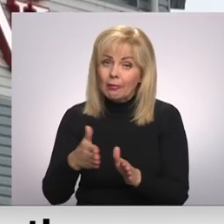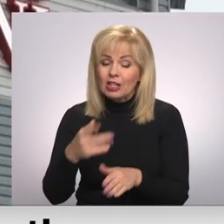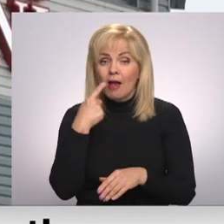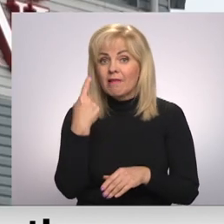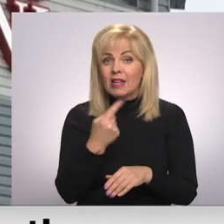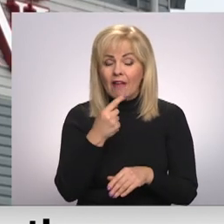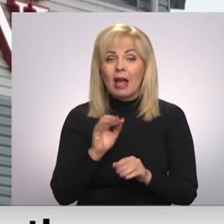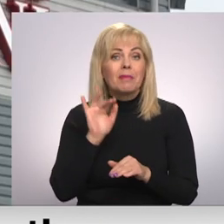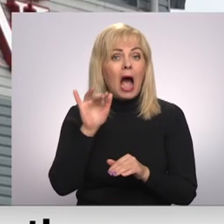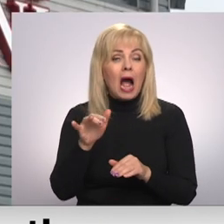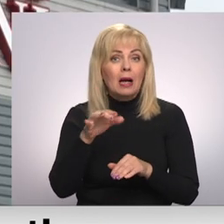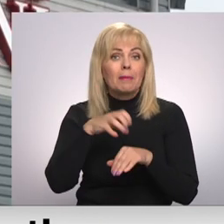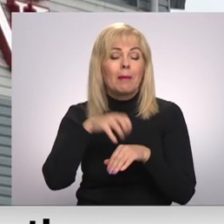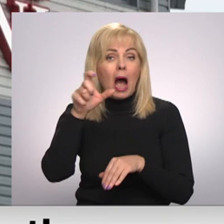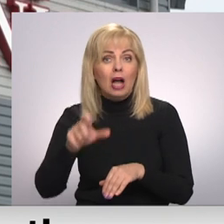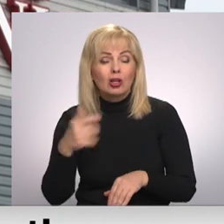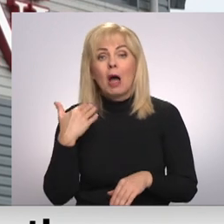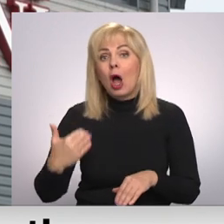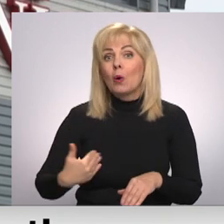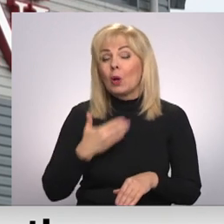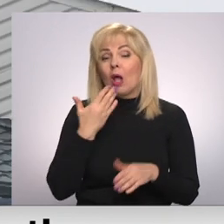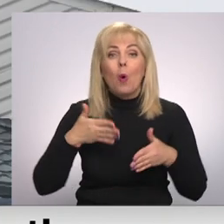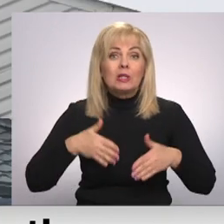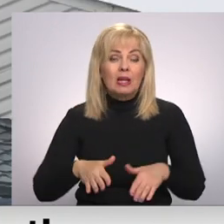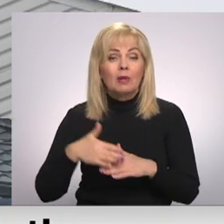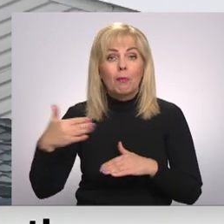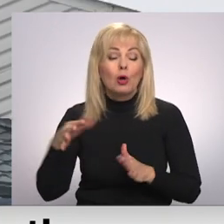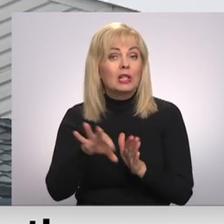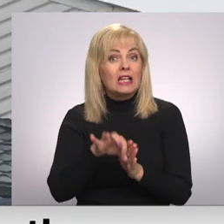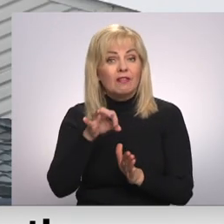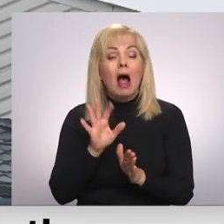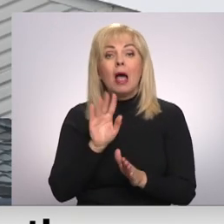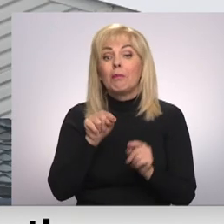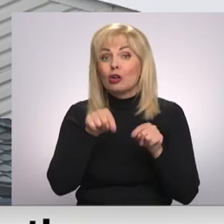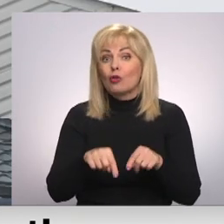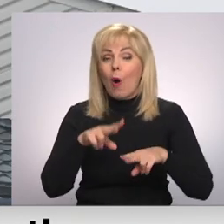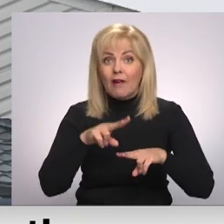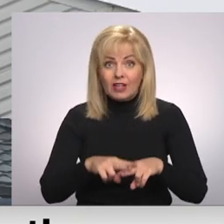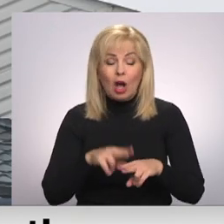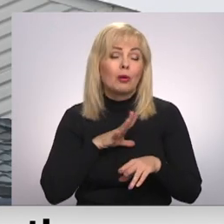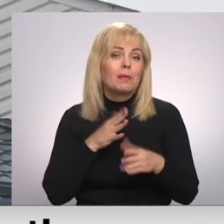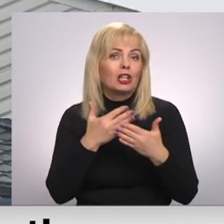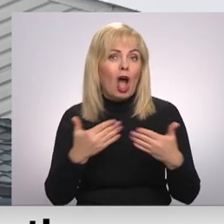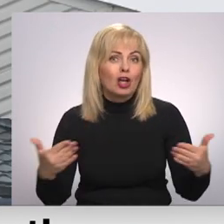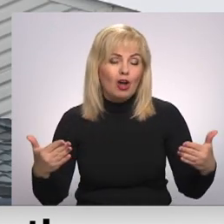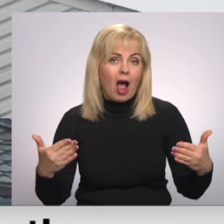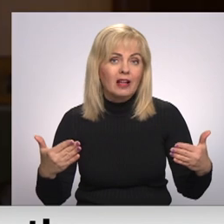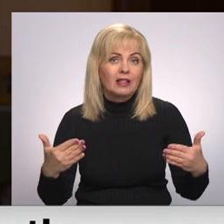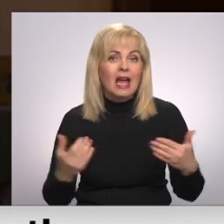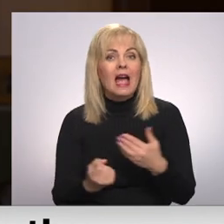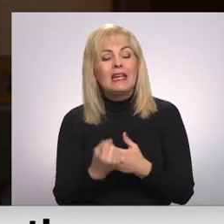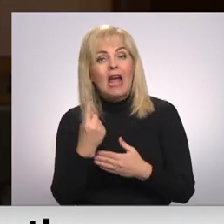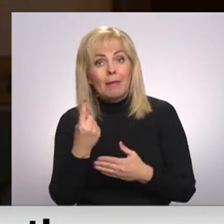no topošiem ārstiem Kuldīga nav dzimtā puse. Izvēle par labu šai vietai bijusi dažādu iemeslu dēļ.